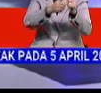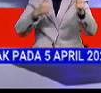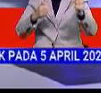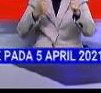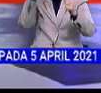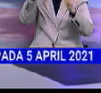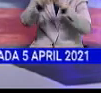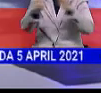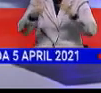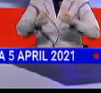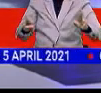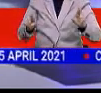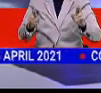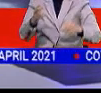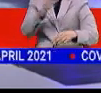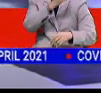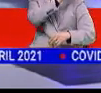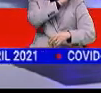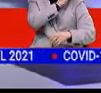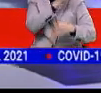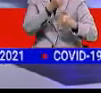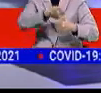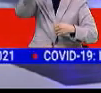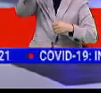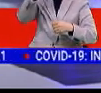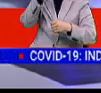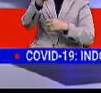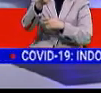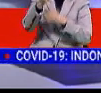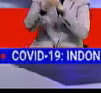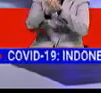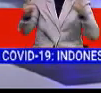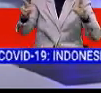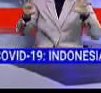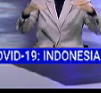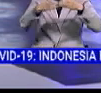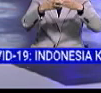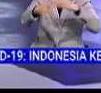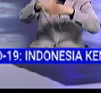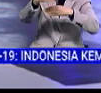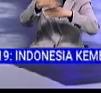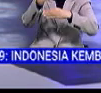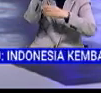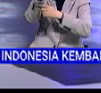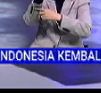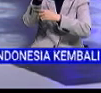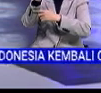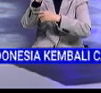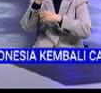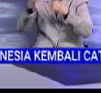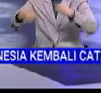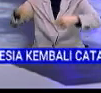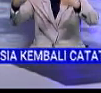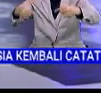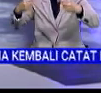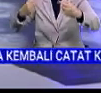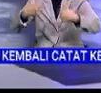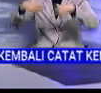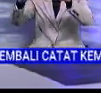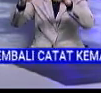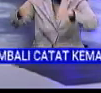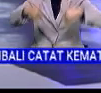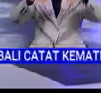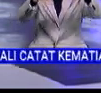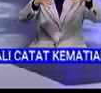sudut persiapan, Ketua Jurulatih Tan Cheng Ho berharap dapat menyediakan pasukan lebih awal menjelang baki saingan kempen kelayakan Piala